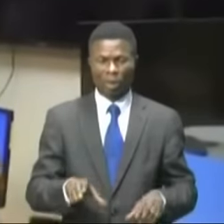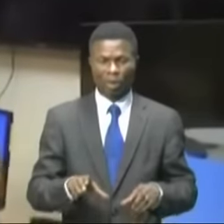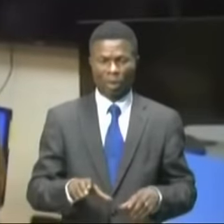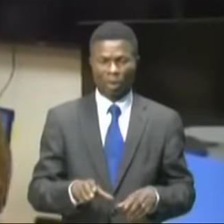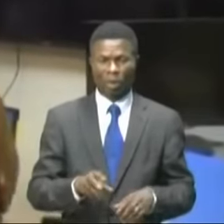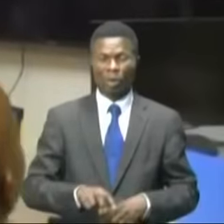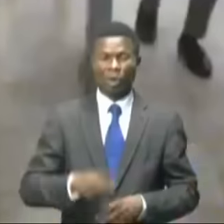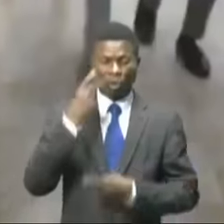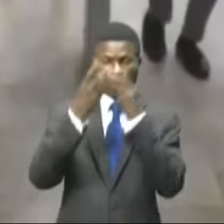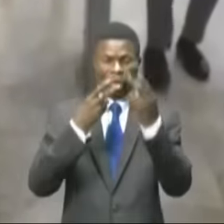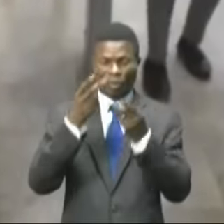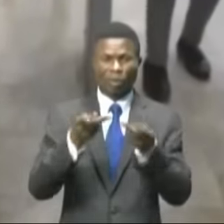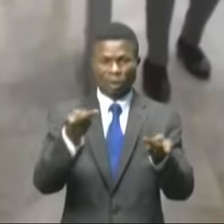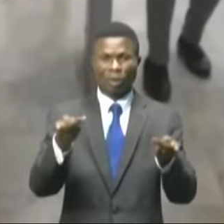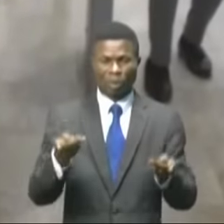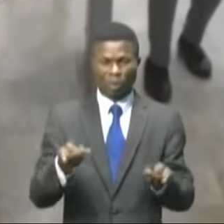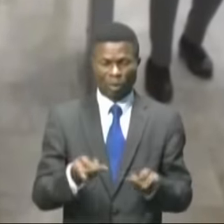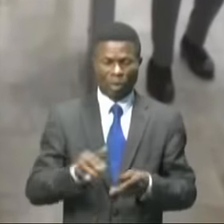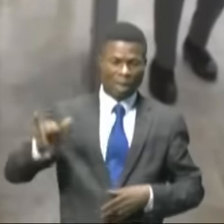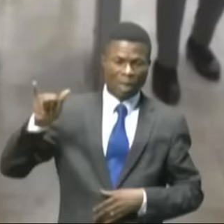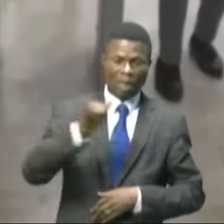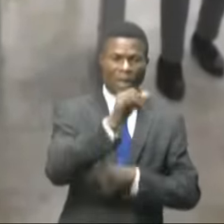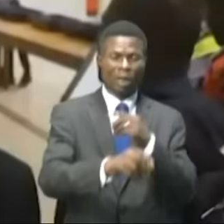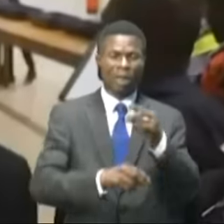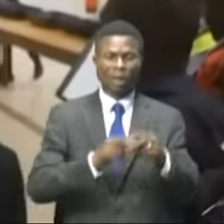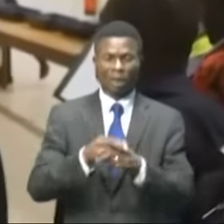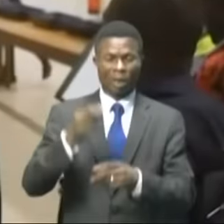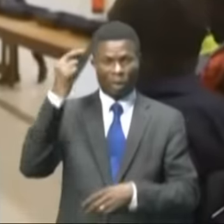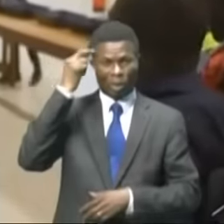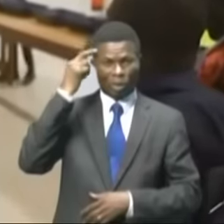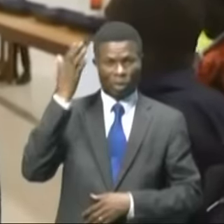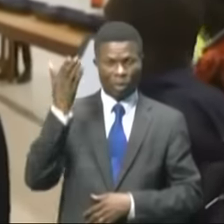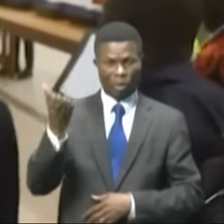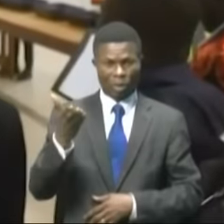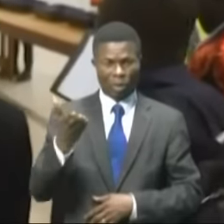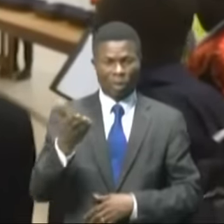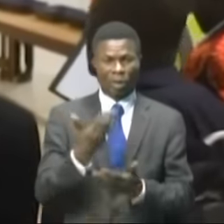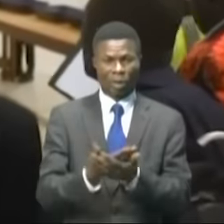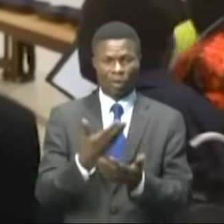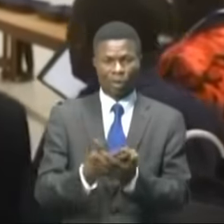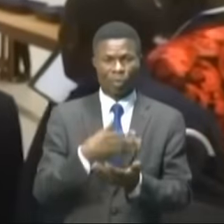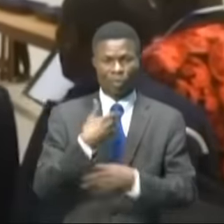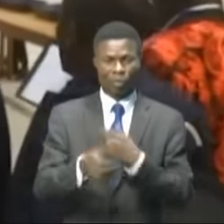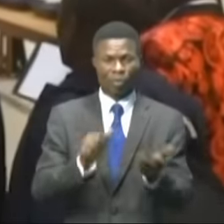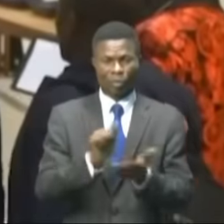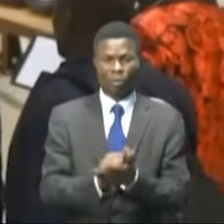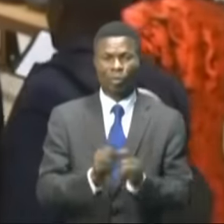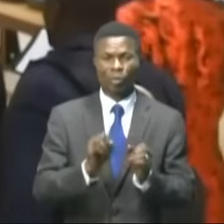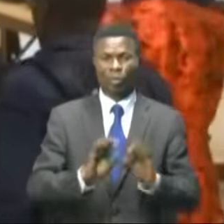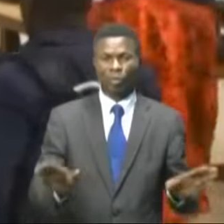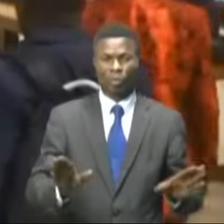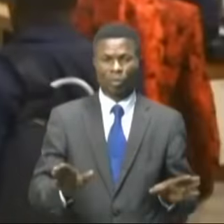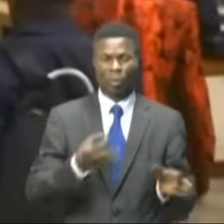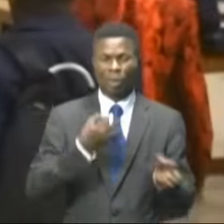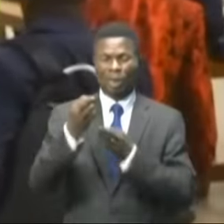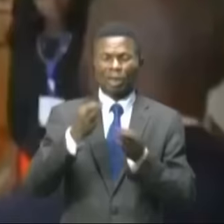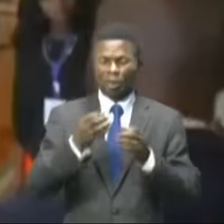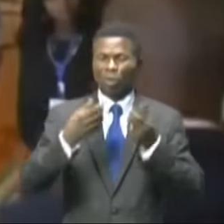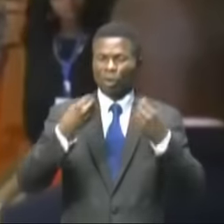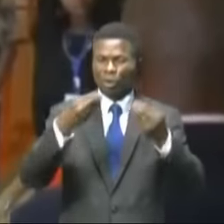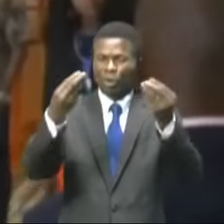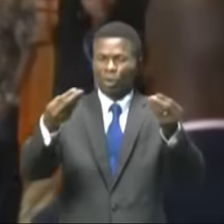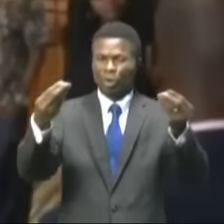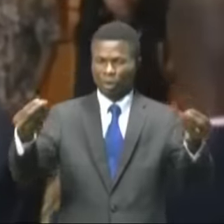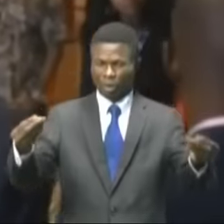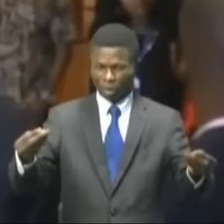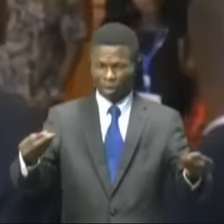cette visite d'inspection à l'aéroport international d'Ndjili. Ici, tout a été passé au peine fin. Les explications détaillées ont été